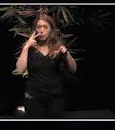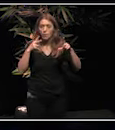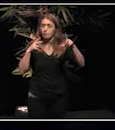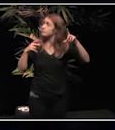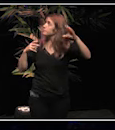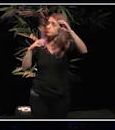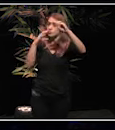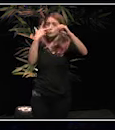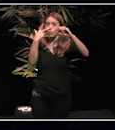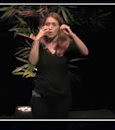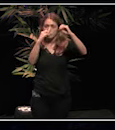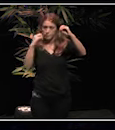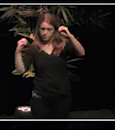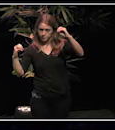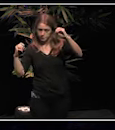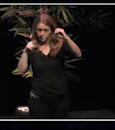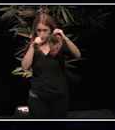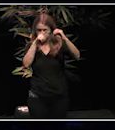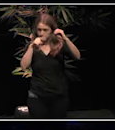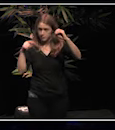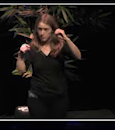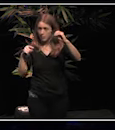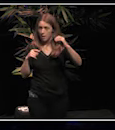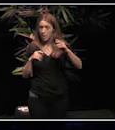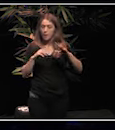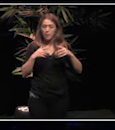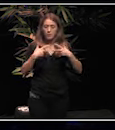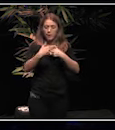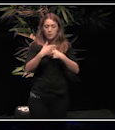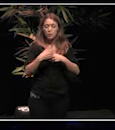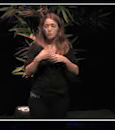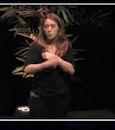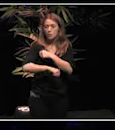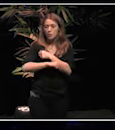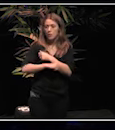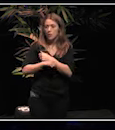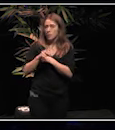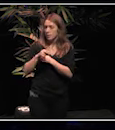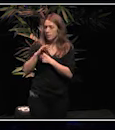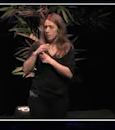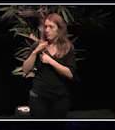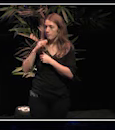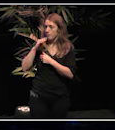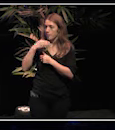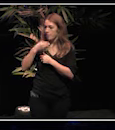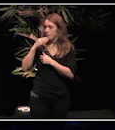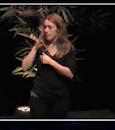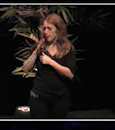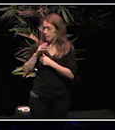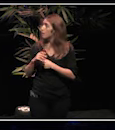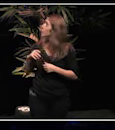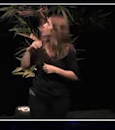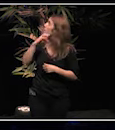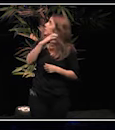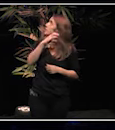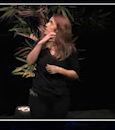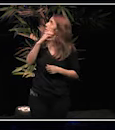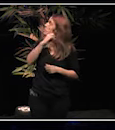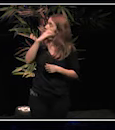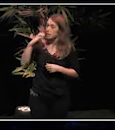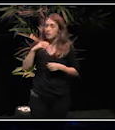sont trois courses organisées dans le cadre de la semaine de l'UTMB, fin août à Chamonix. Donc l'OCC, c'est une course de 50 km. La